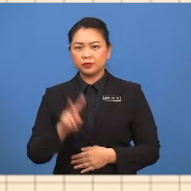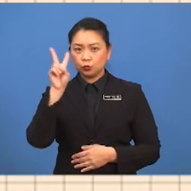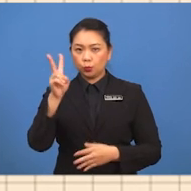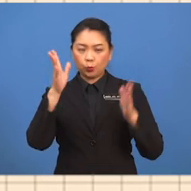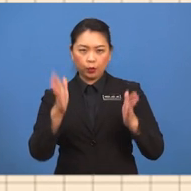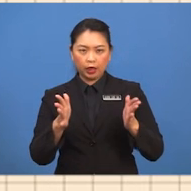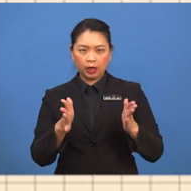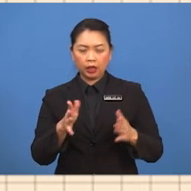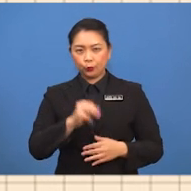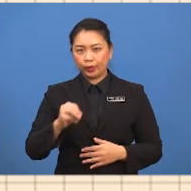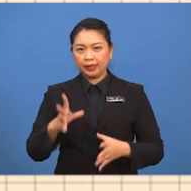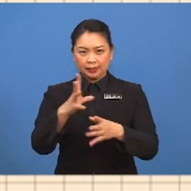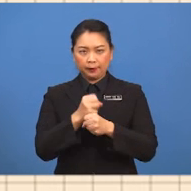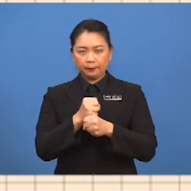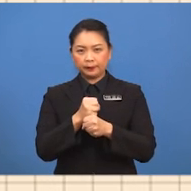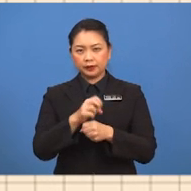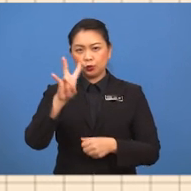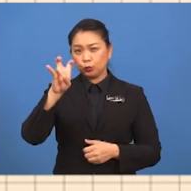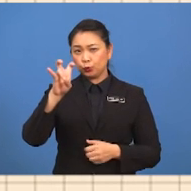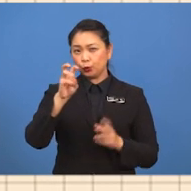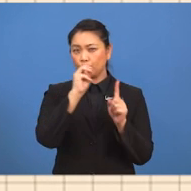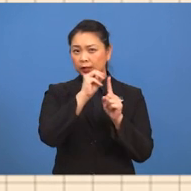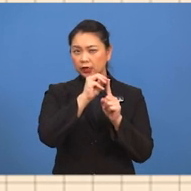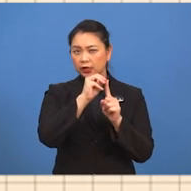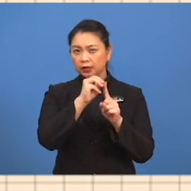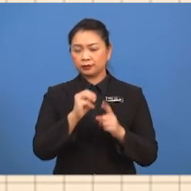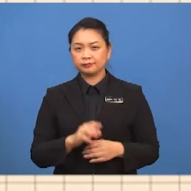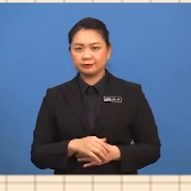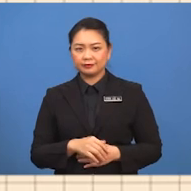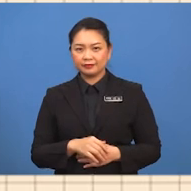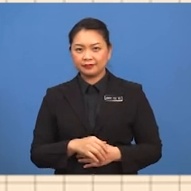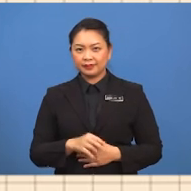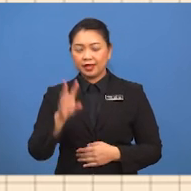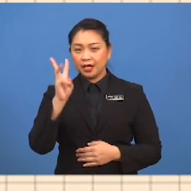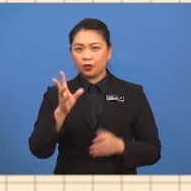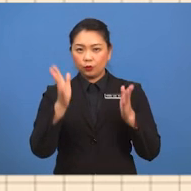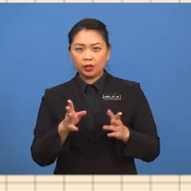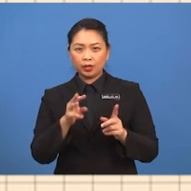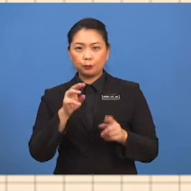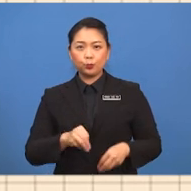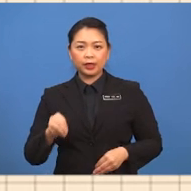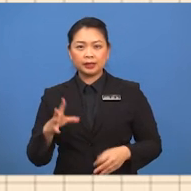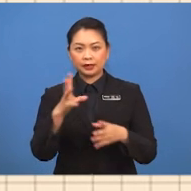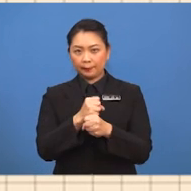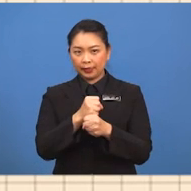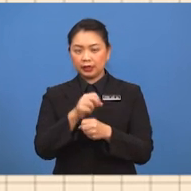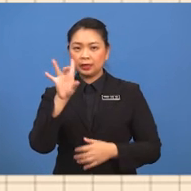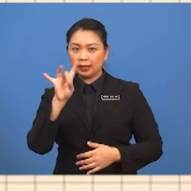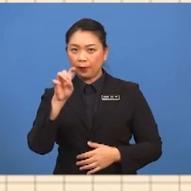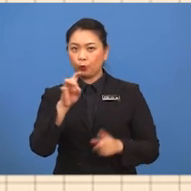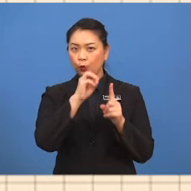Dua orang murid mendapat 70 markah, 6 orang murid